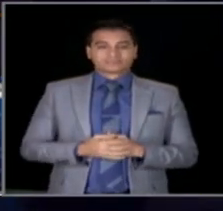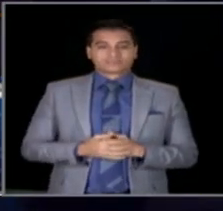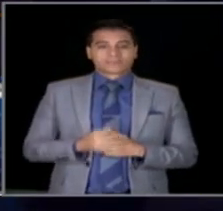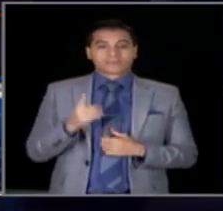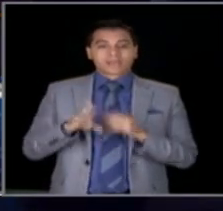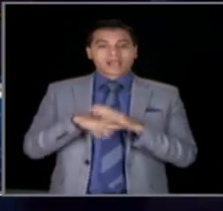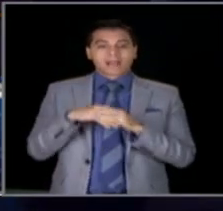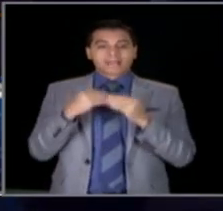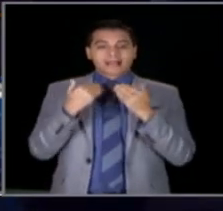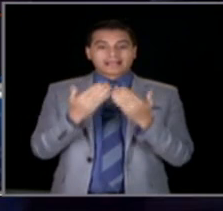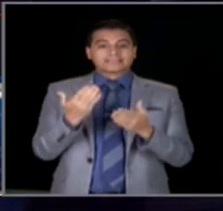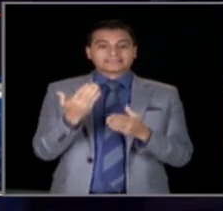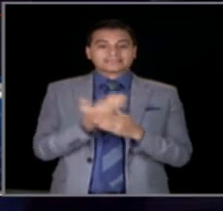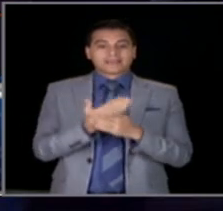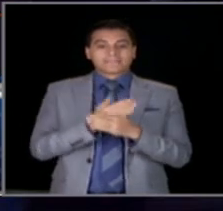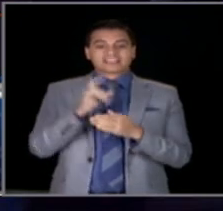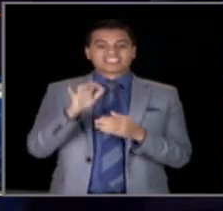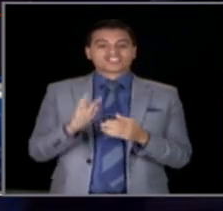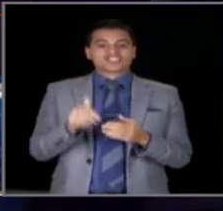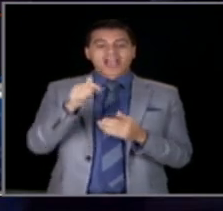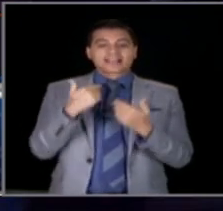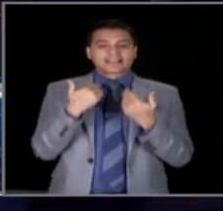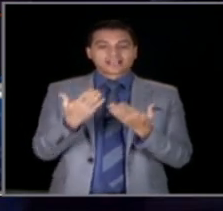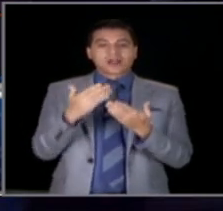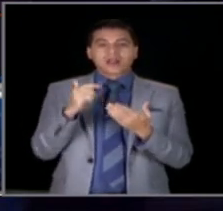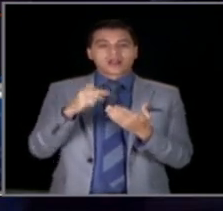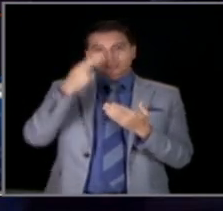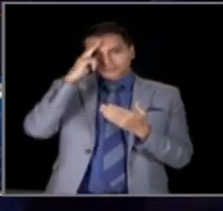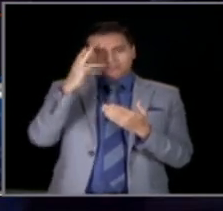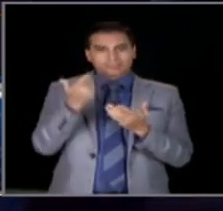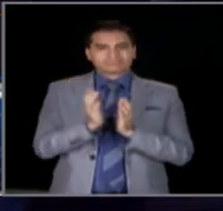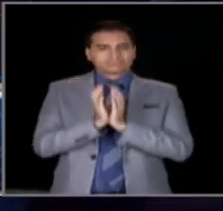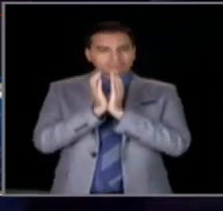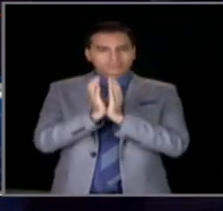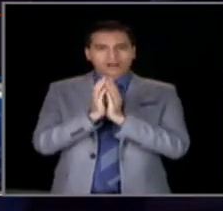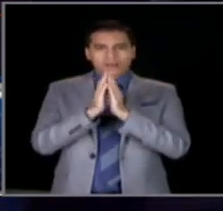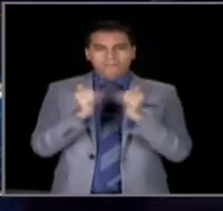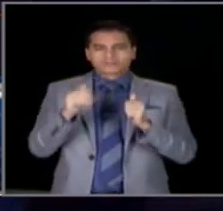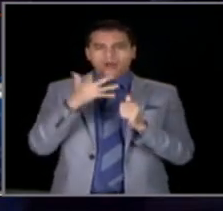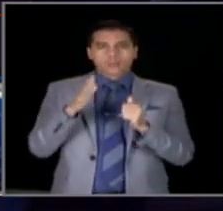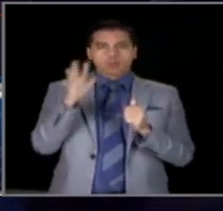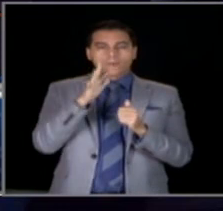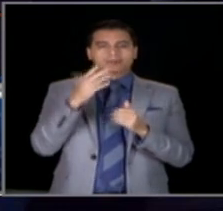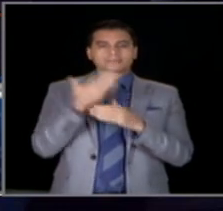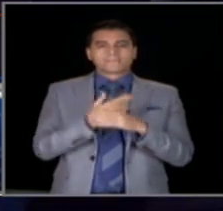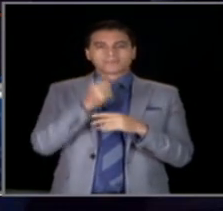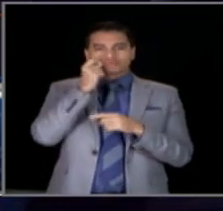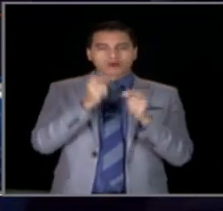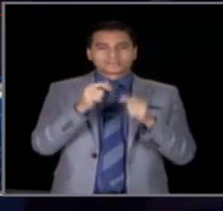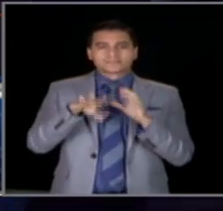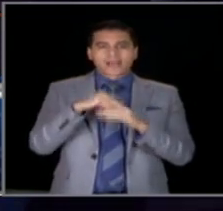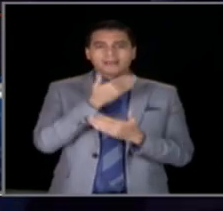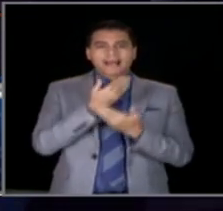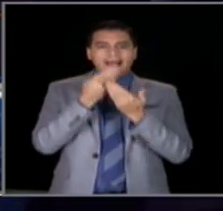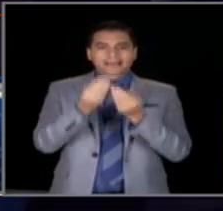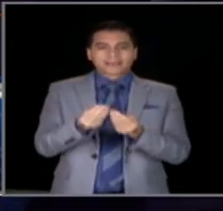كان بيتم منحه للأجانب والمصريين اللي بيقدموا خدمات استثنائية لمصر.